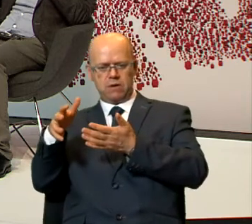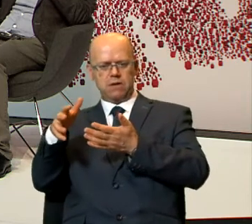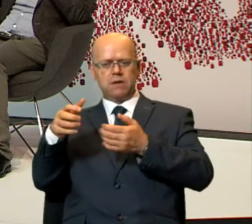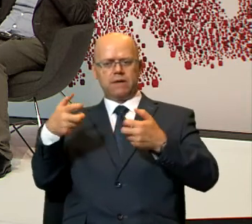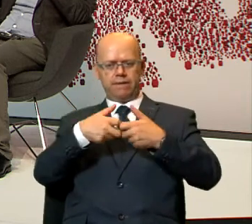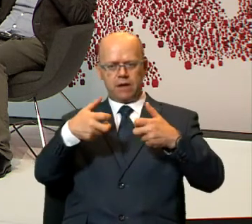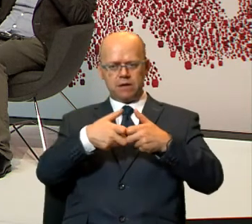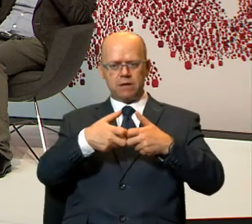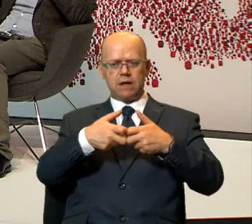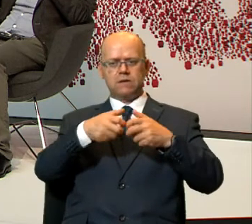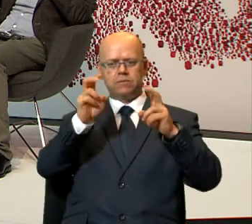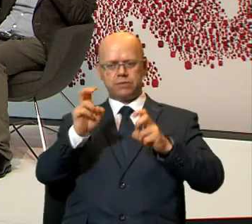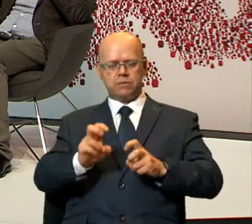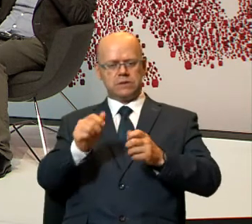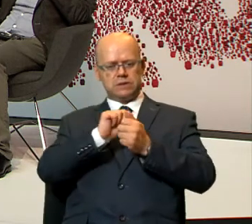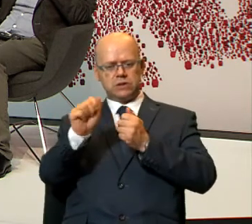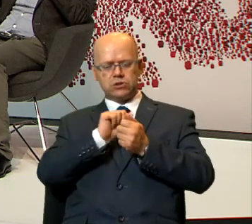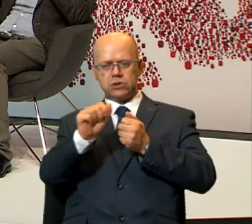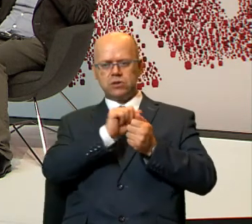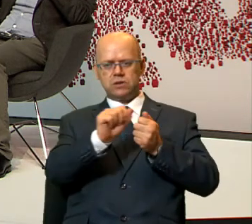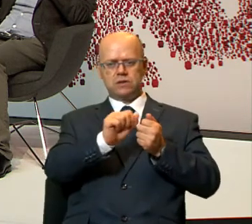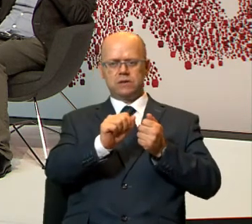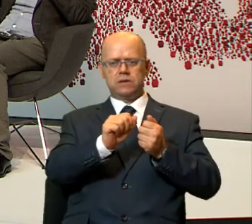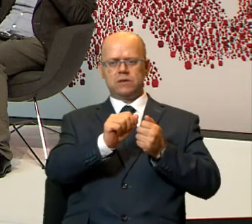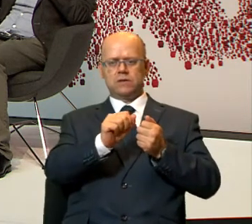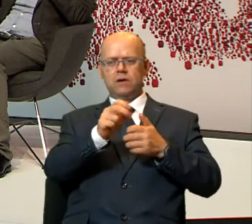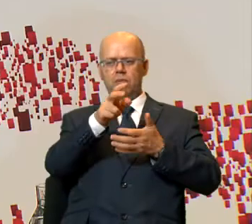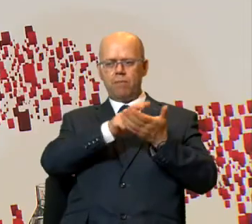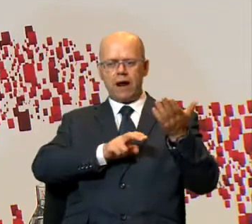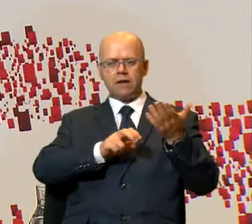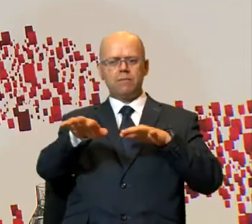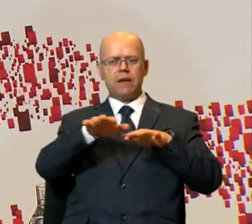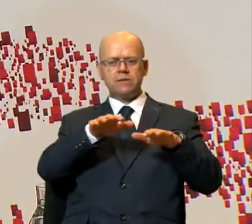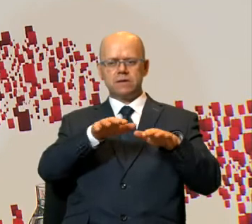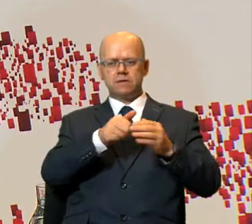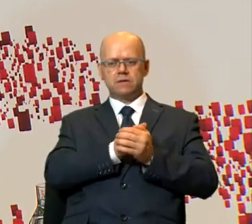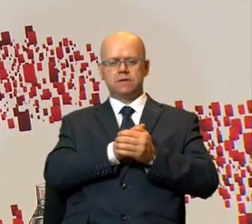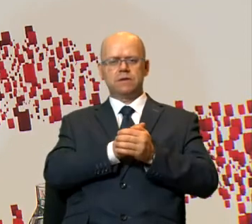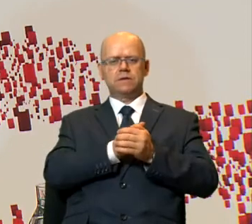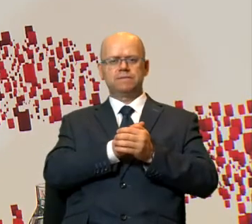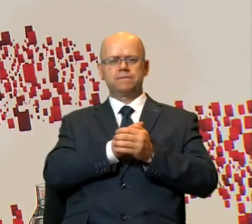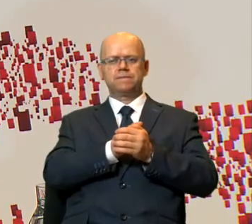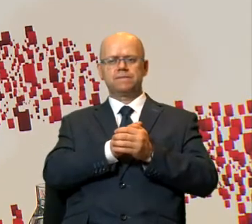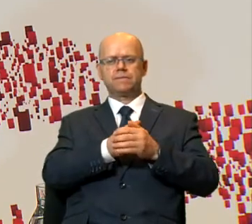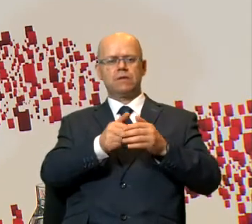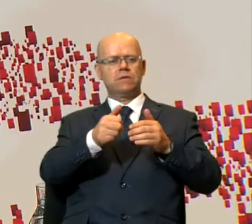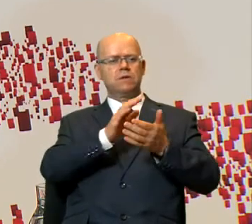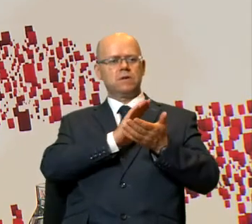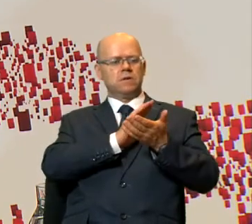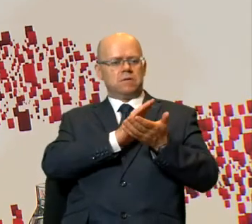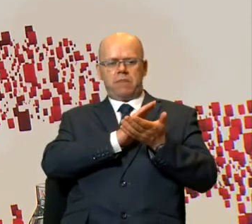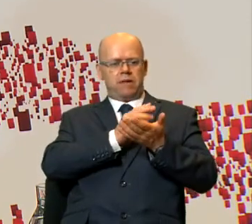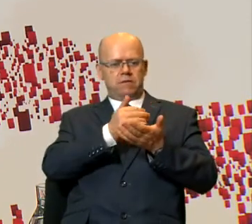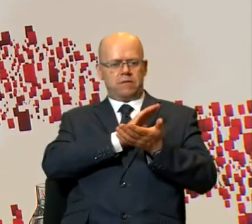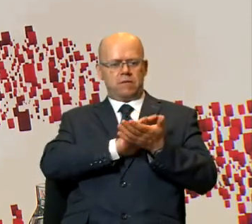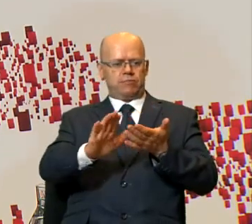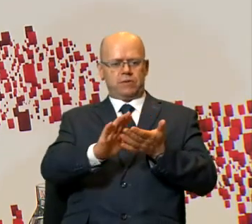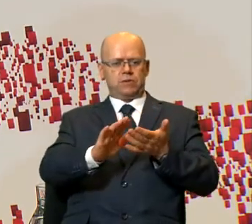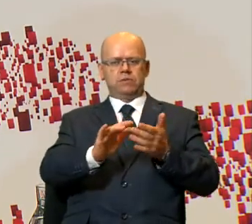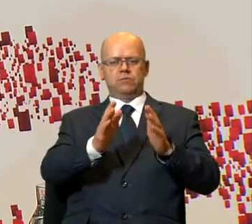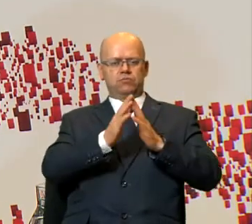zaczął się brudzić, zużywać. Brakować mu zaczęło miejsca, przestał odpoczywać, pewnie miał nas